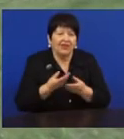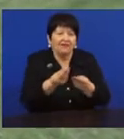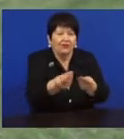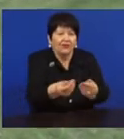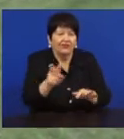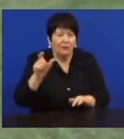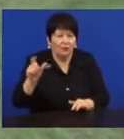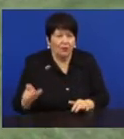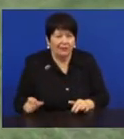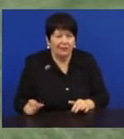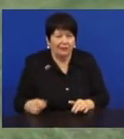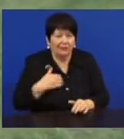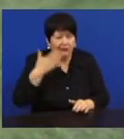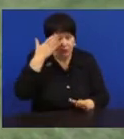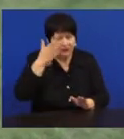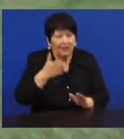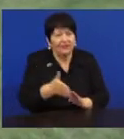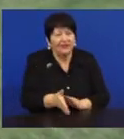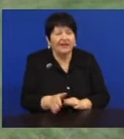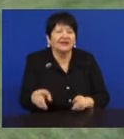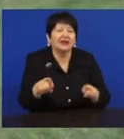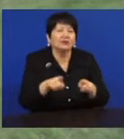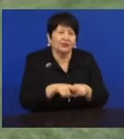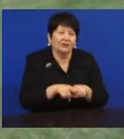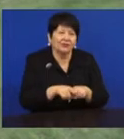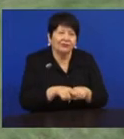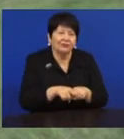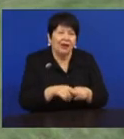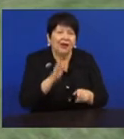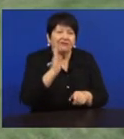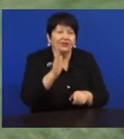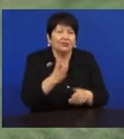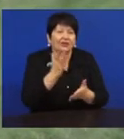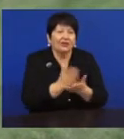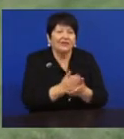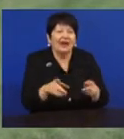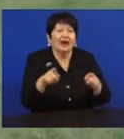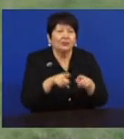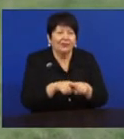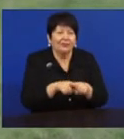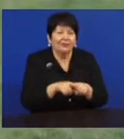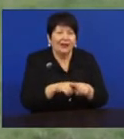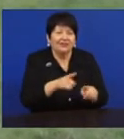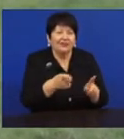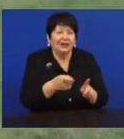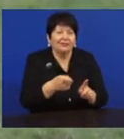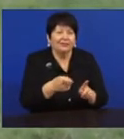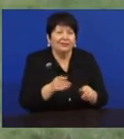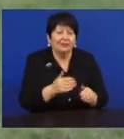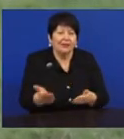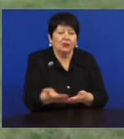influențăm oamenii să conștientizeze că totuși viitorul este anume ce ține